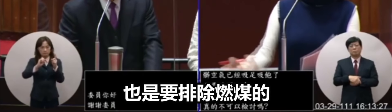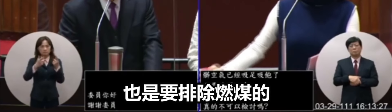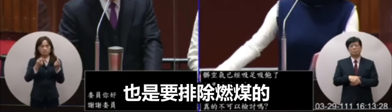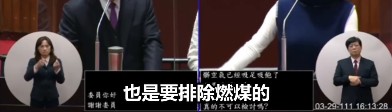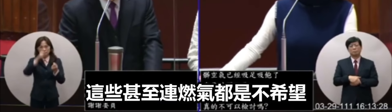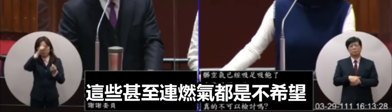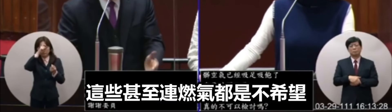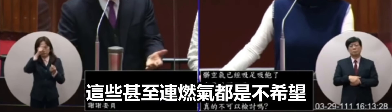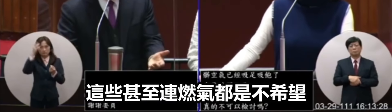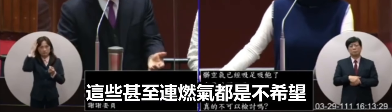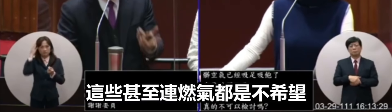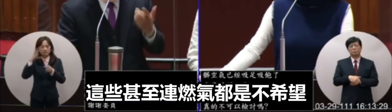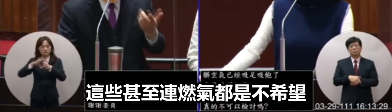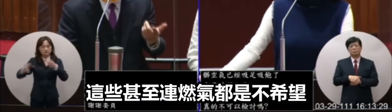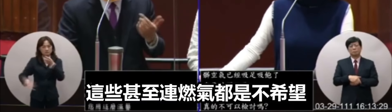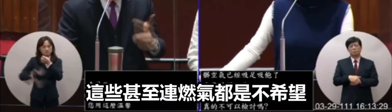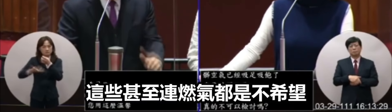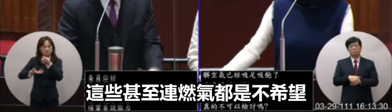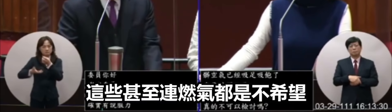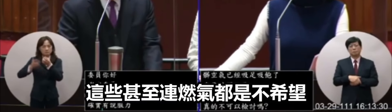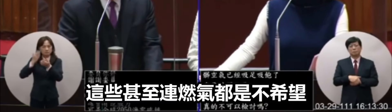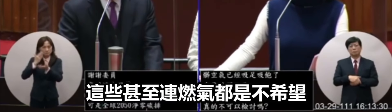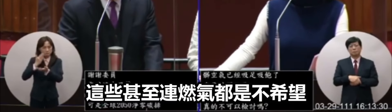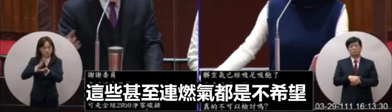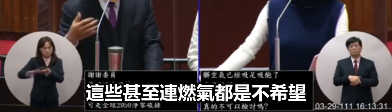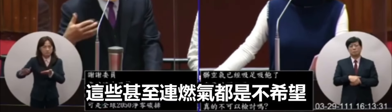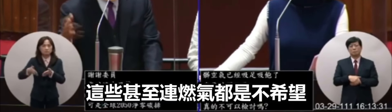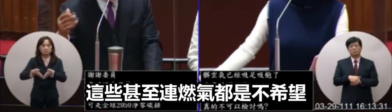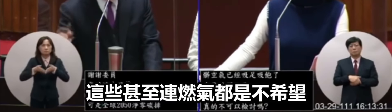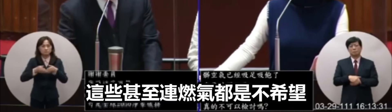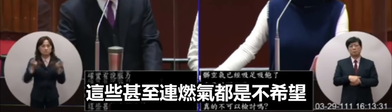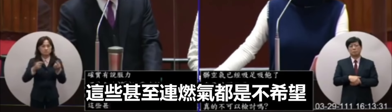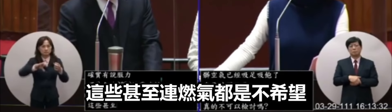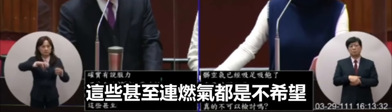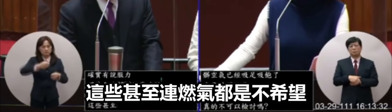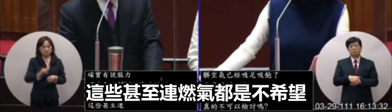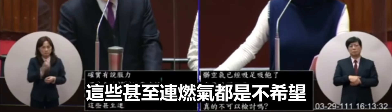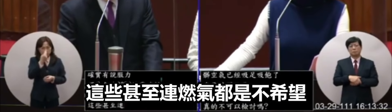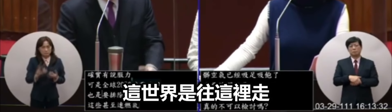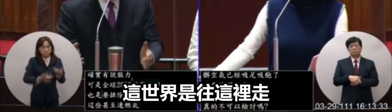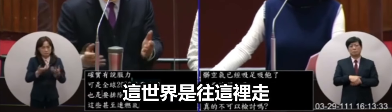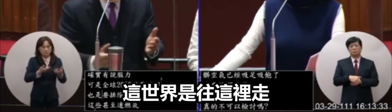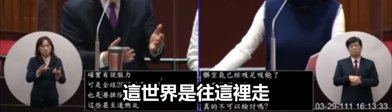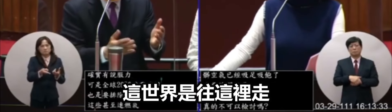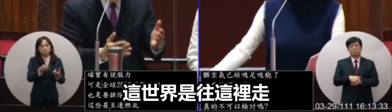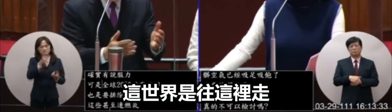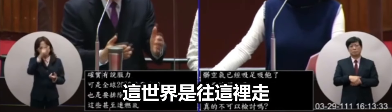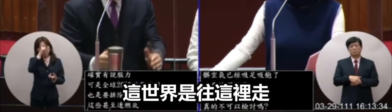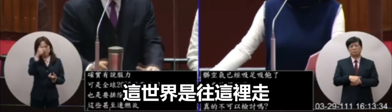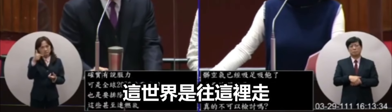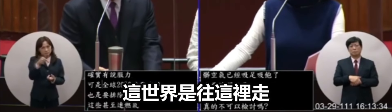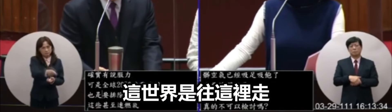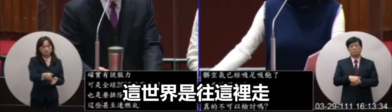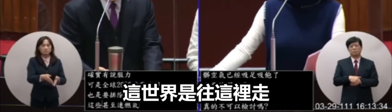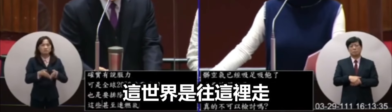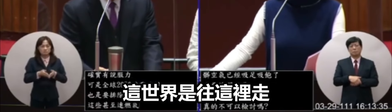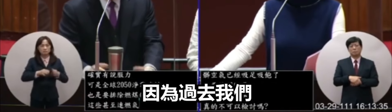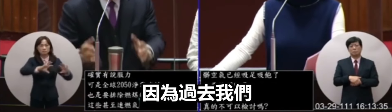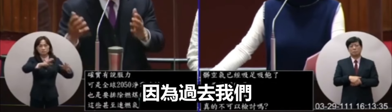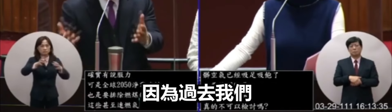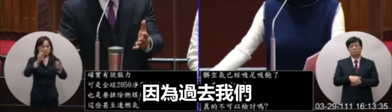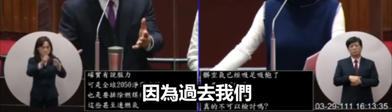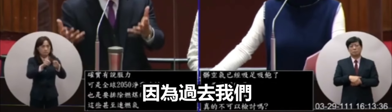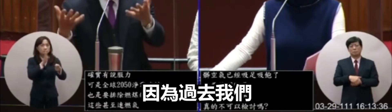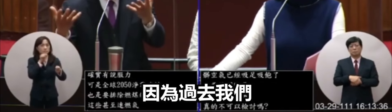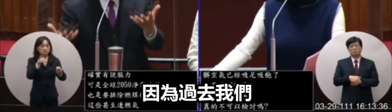煤的，那这些甚至连燃气都是不希望，这世界是往这里走。